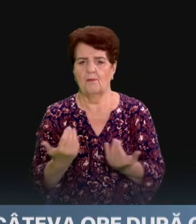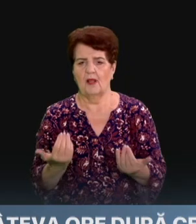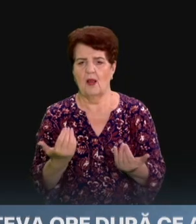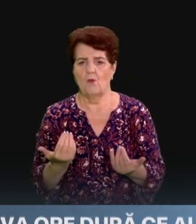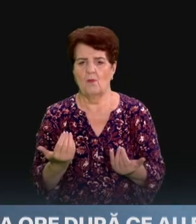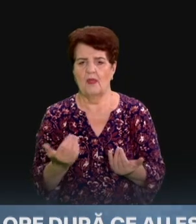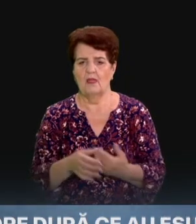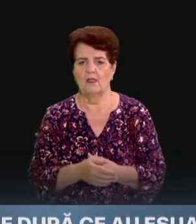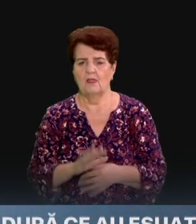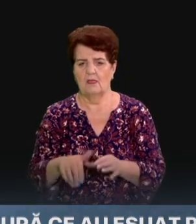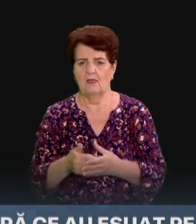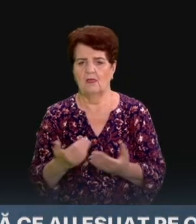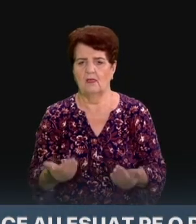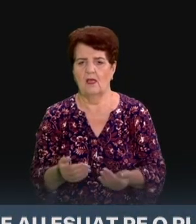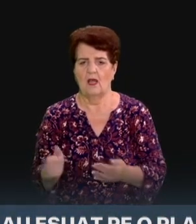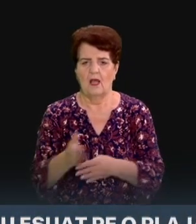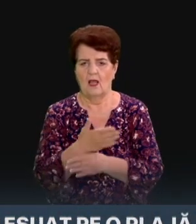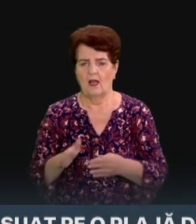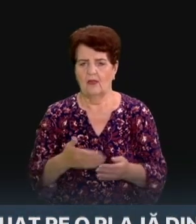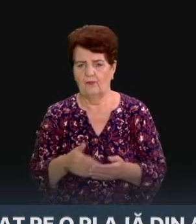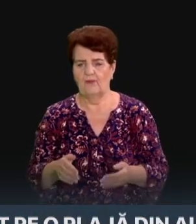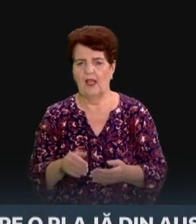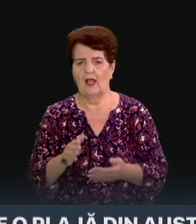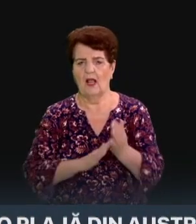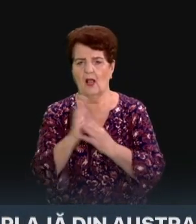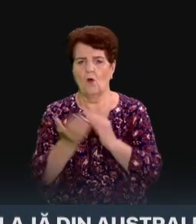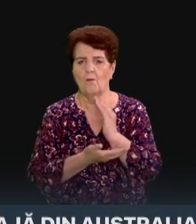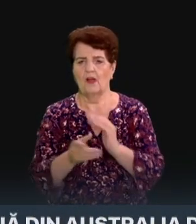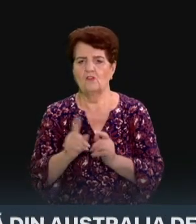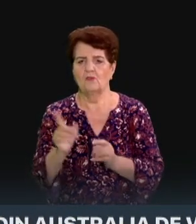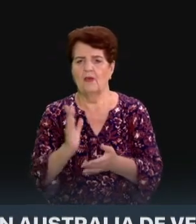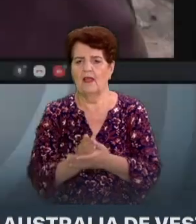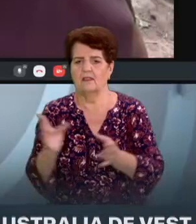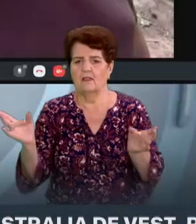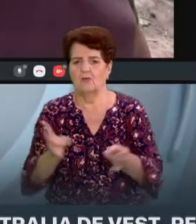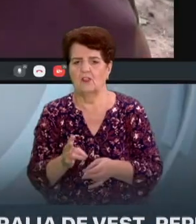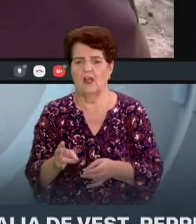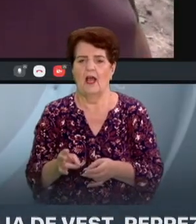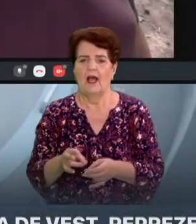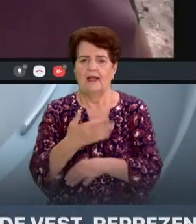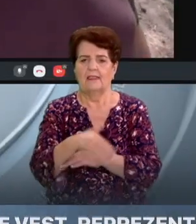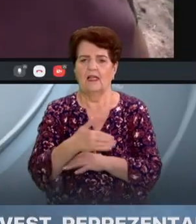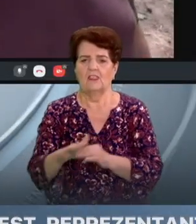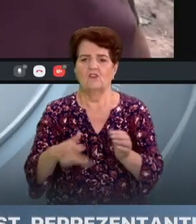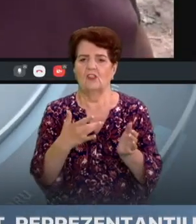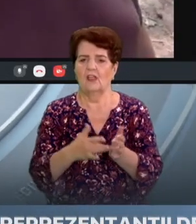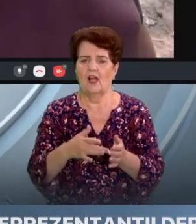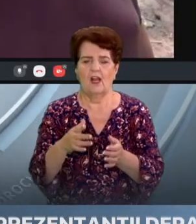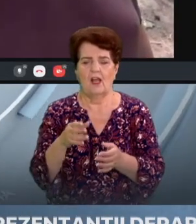să eliberăm de copaci, de ce mai este, deci nemijlocit străzile centrale, pentru că n-am reușit încă